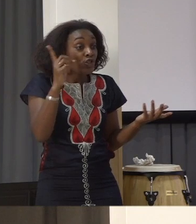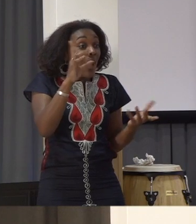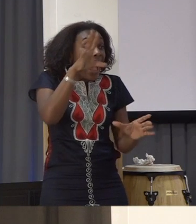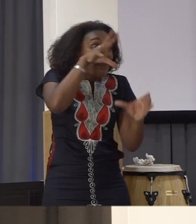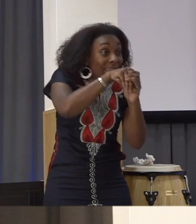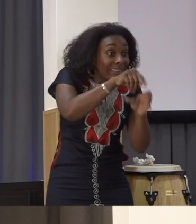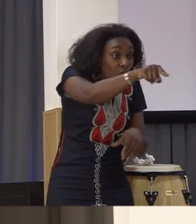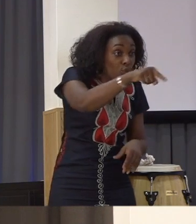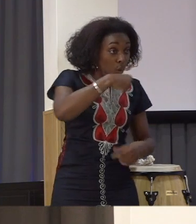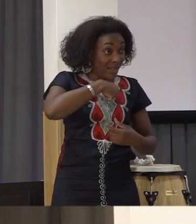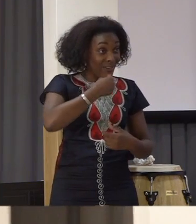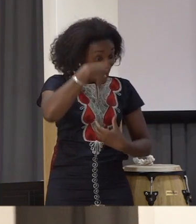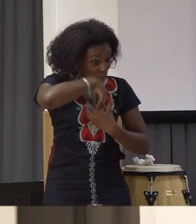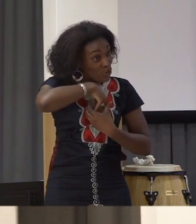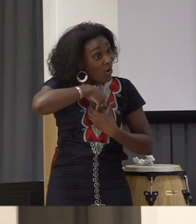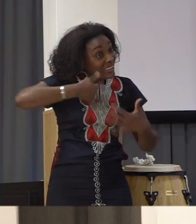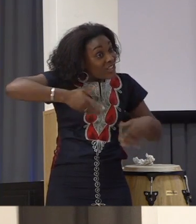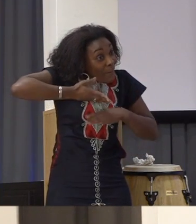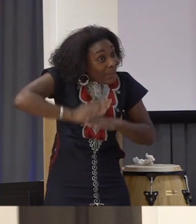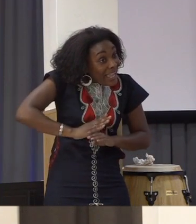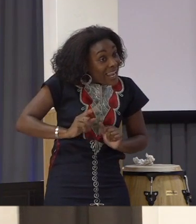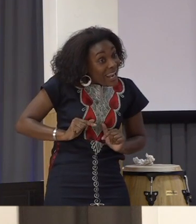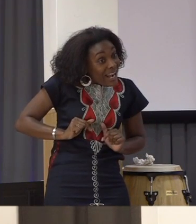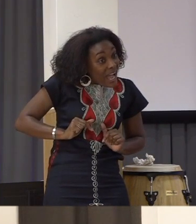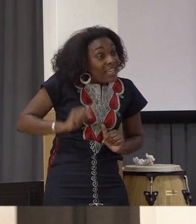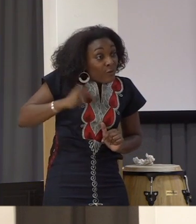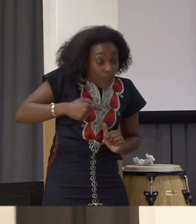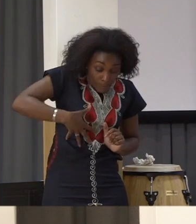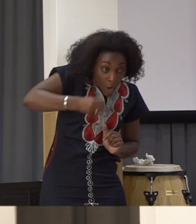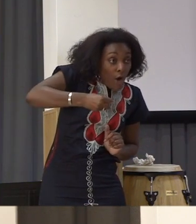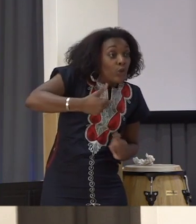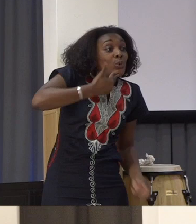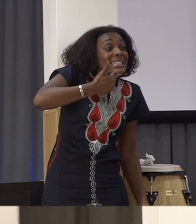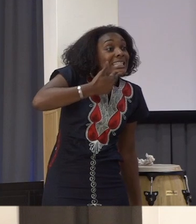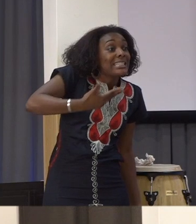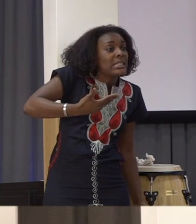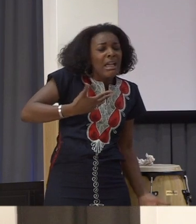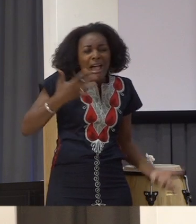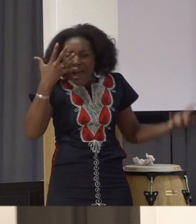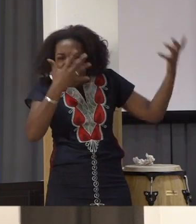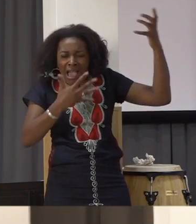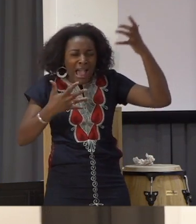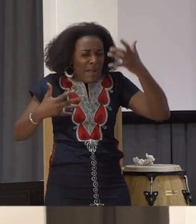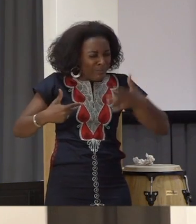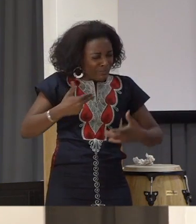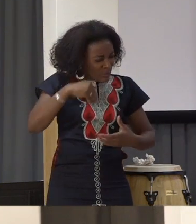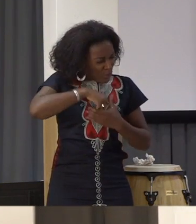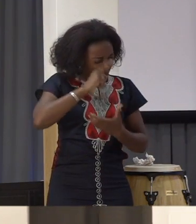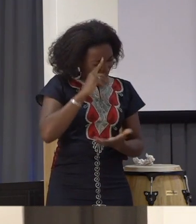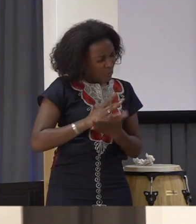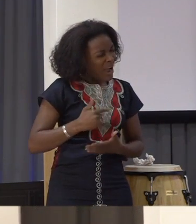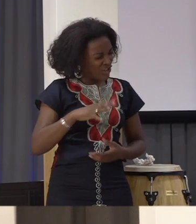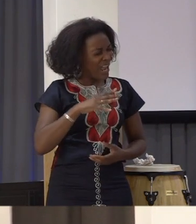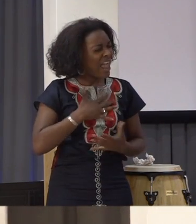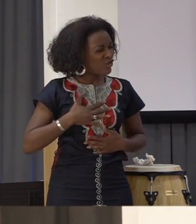as tout à l'intérieur de toi. Dieu veut que tu te serves de sa joie pour surmonter les moments difficiles